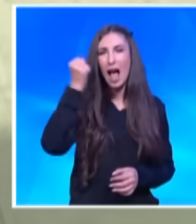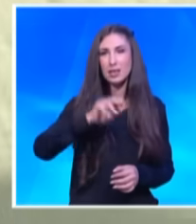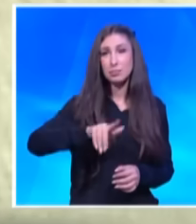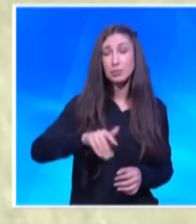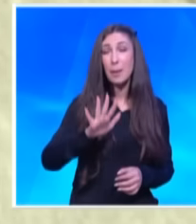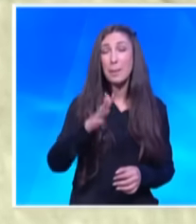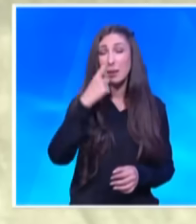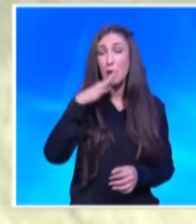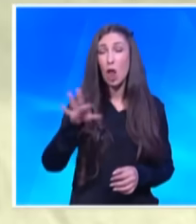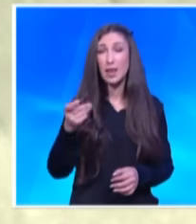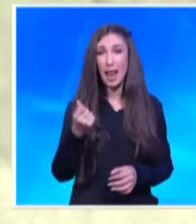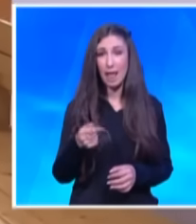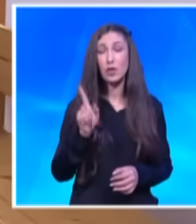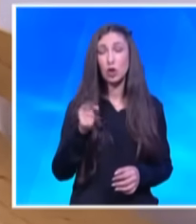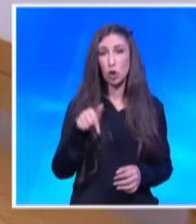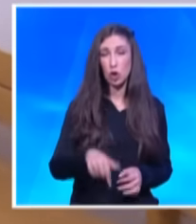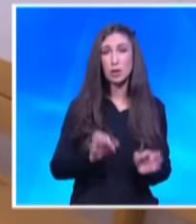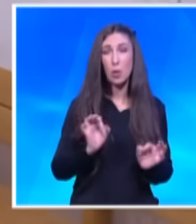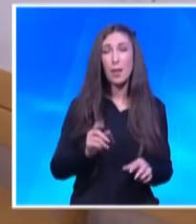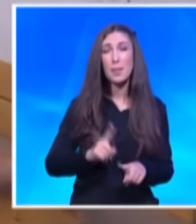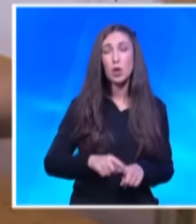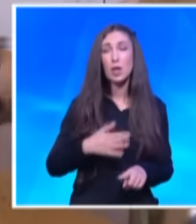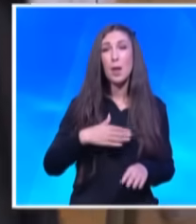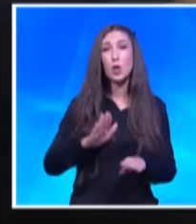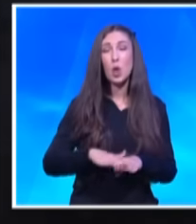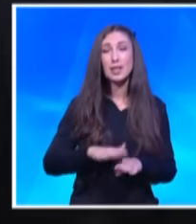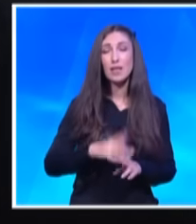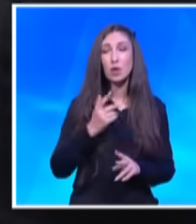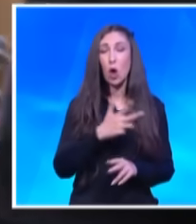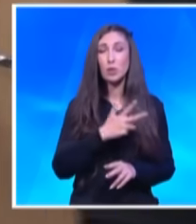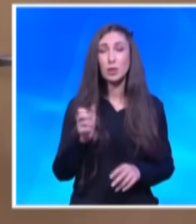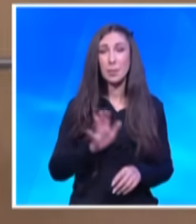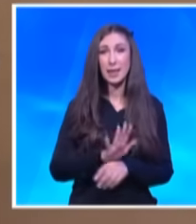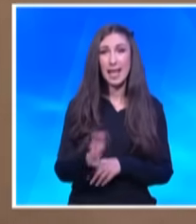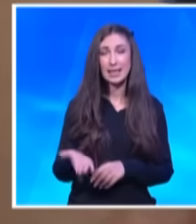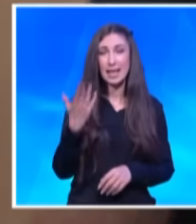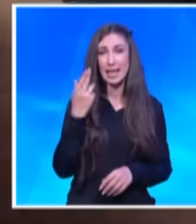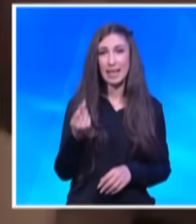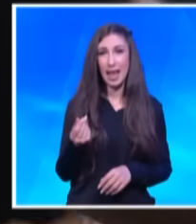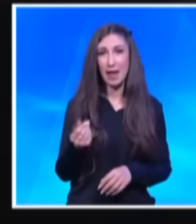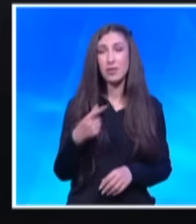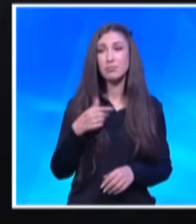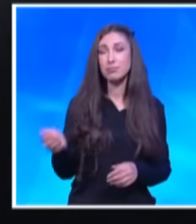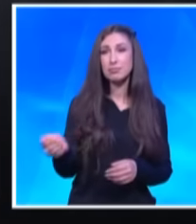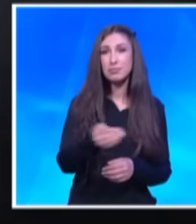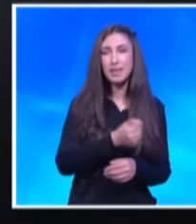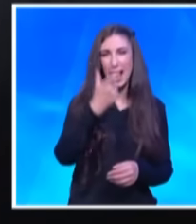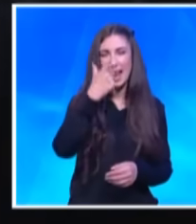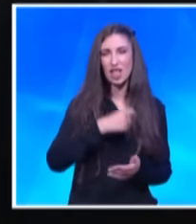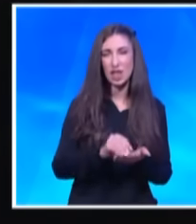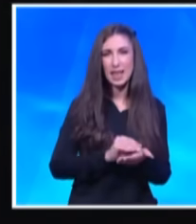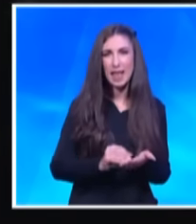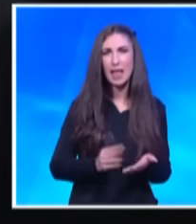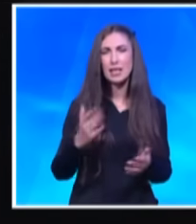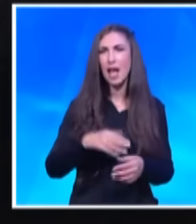5 милиона лева. До този момент прокуратурата има доказателства за 815 хиляди лева. Набирането на лични данни е ставало